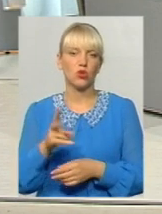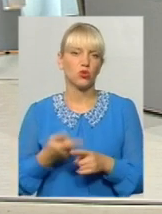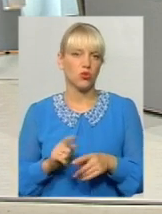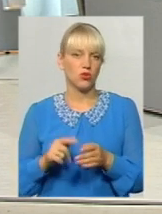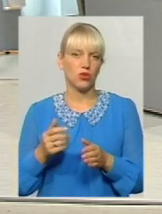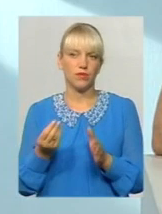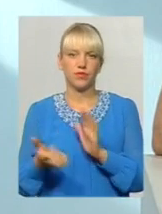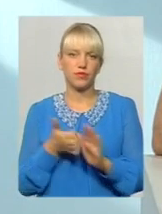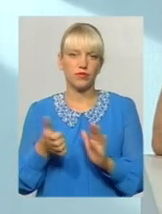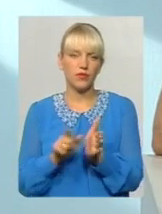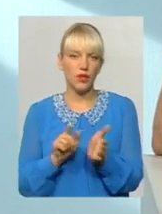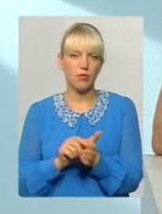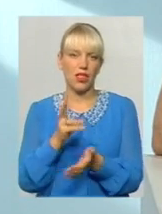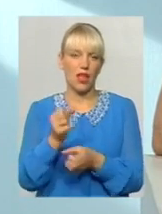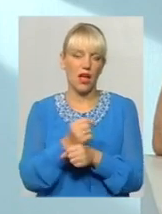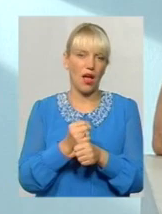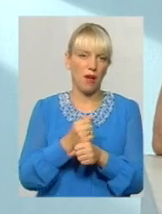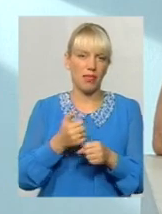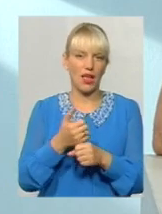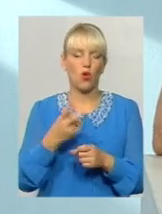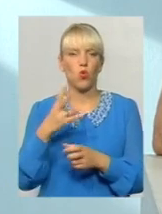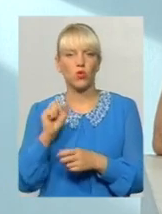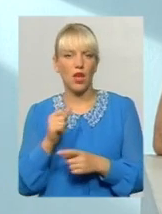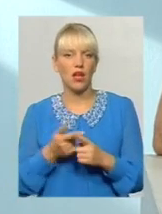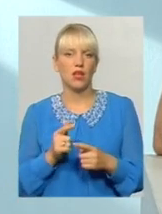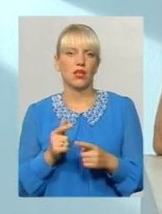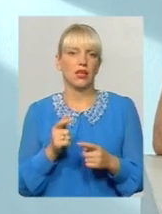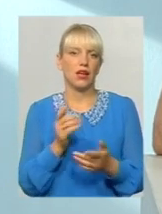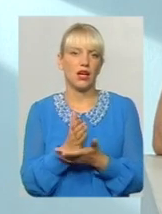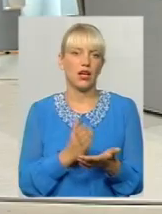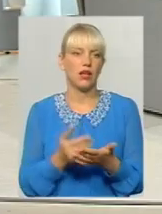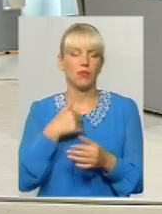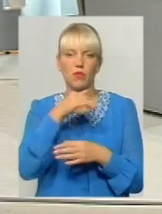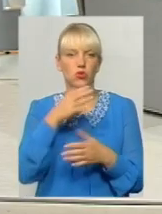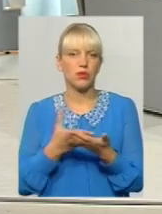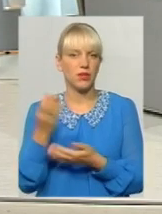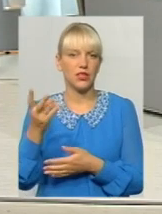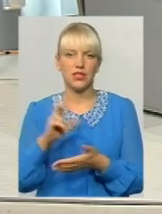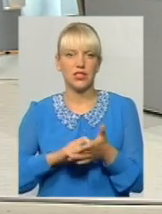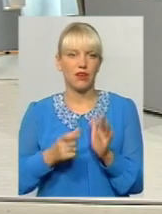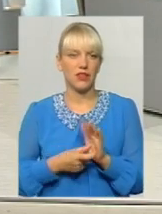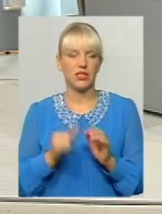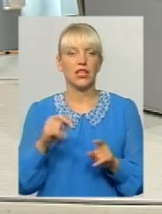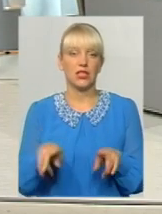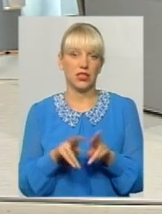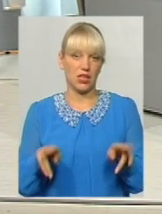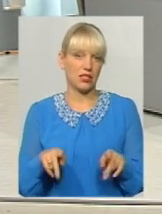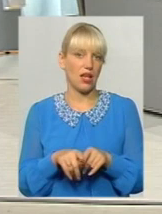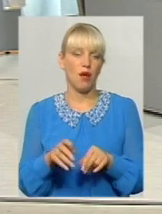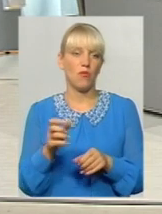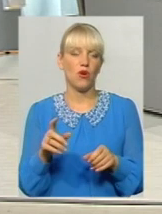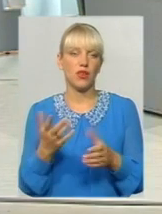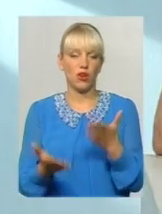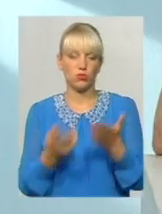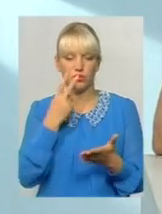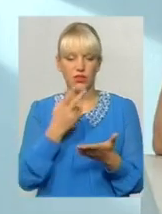аптека, хліб, і більш нам ні на що не вистачає коштів, мовчу за комуналку вже, про одяг взагалі в нас не йдеться. І так само взяти